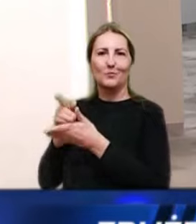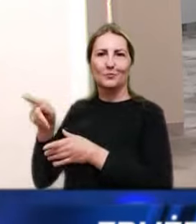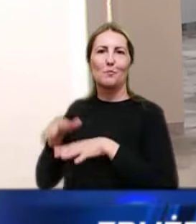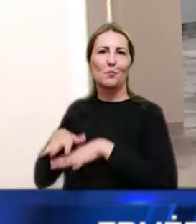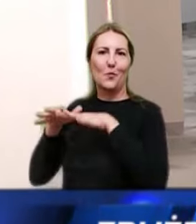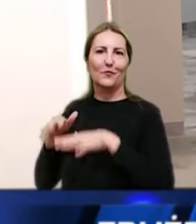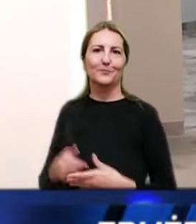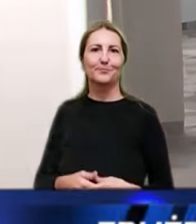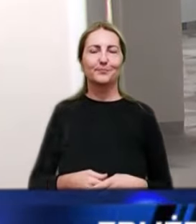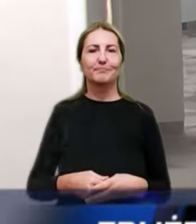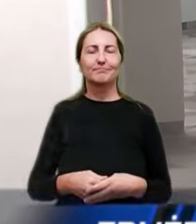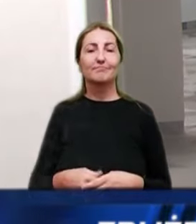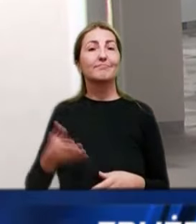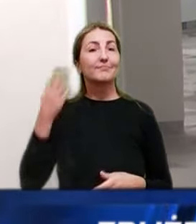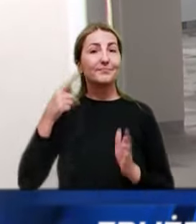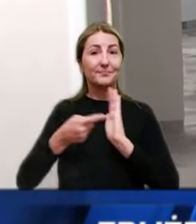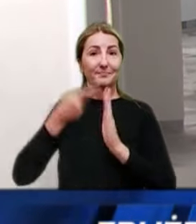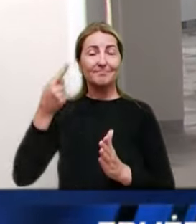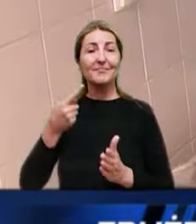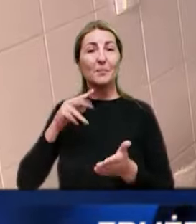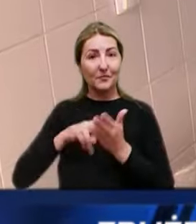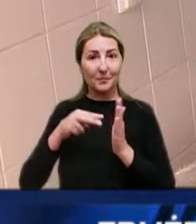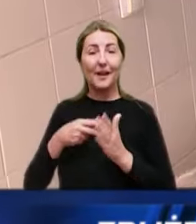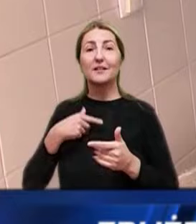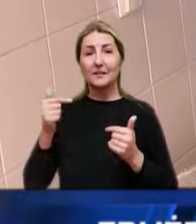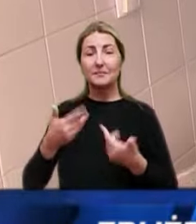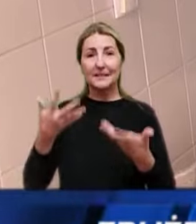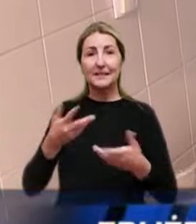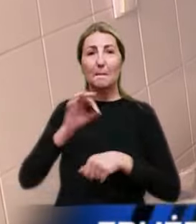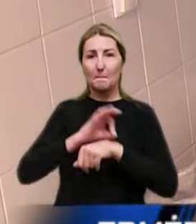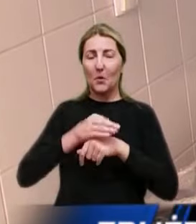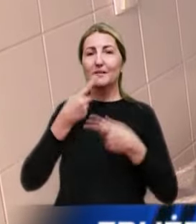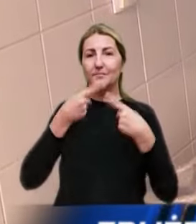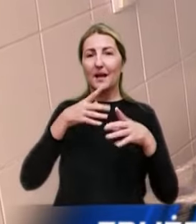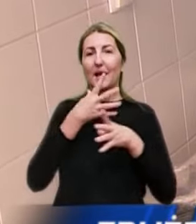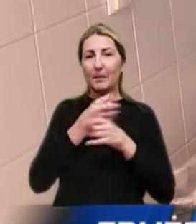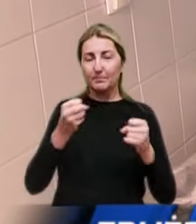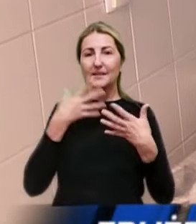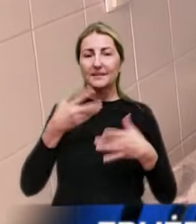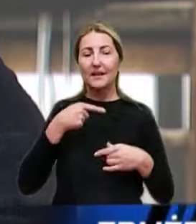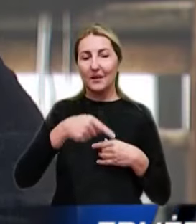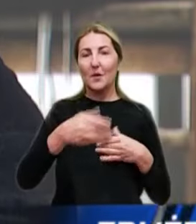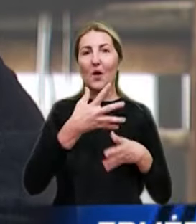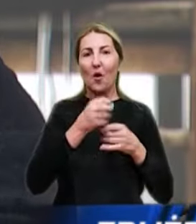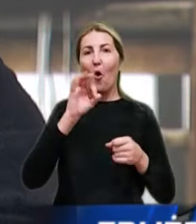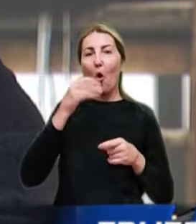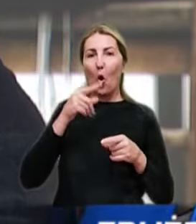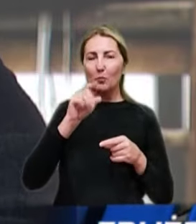Według pierwotnego planu my ten projekt chcieliśmy kończyć w dniu odpustu, ale powódź zaskoczyła nas tak samo, myślę,